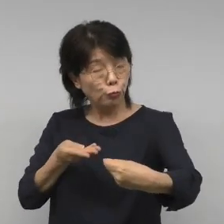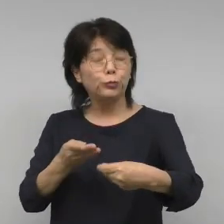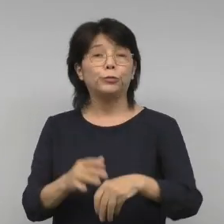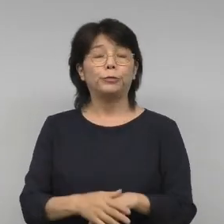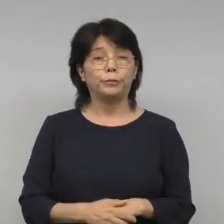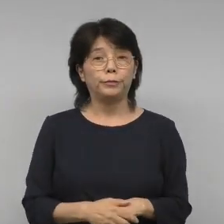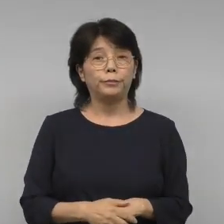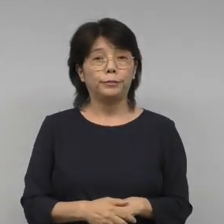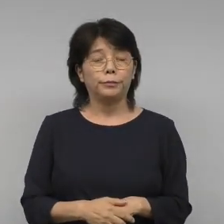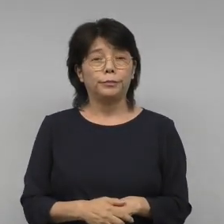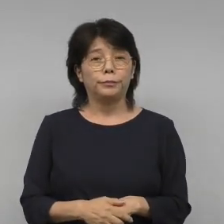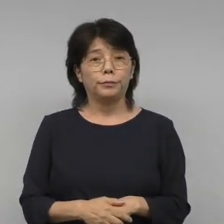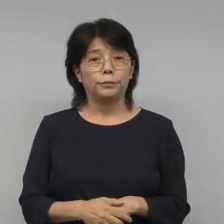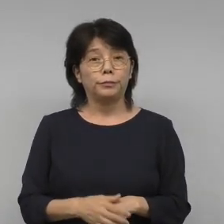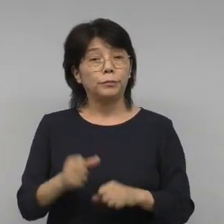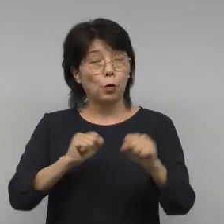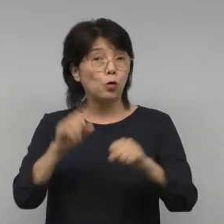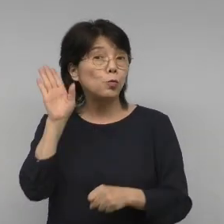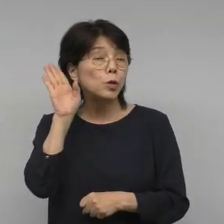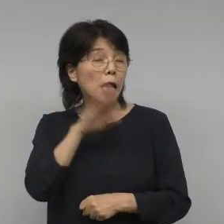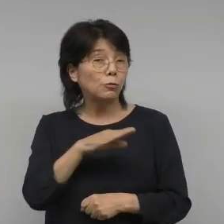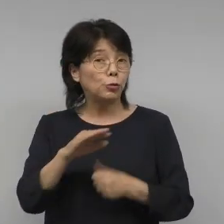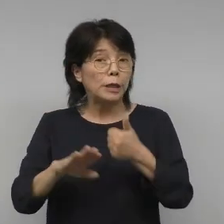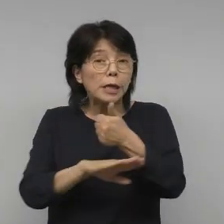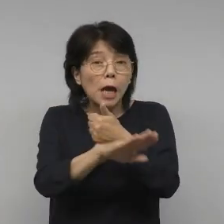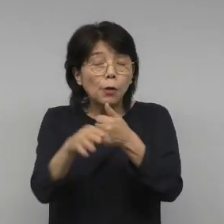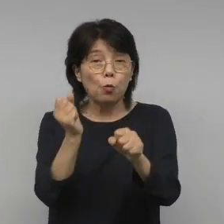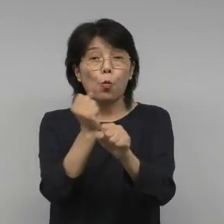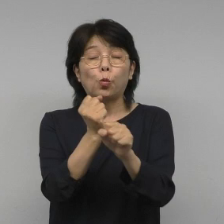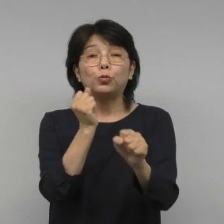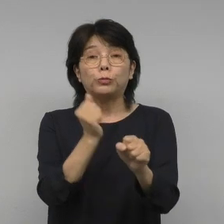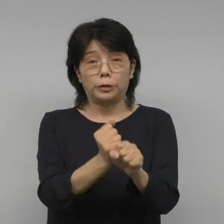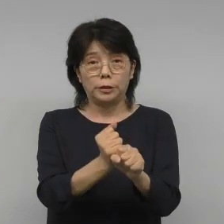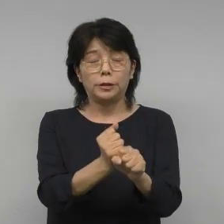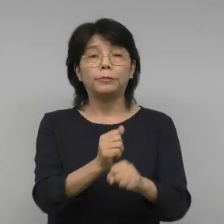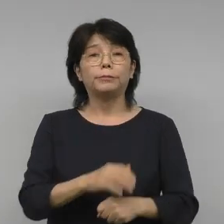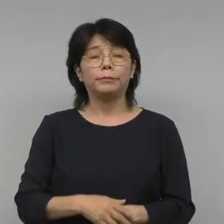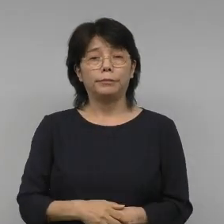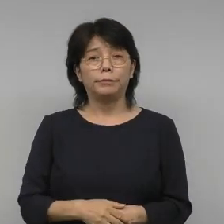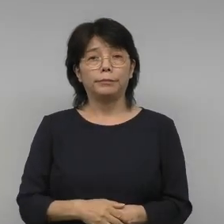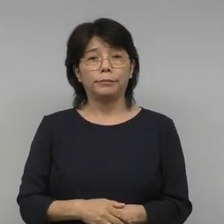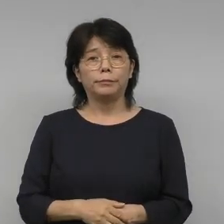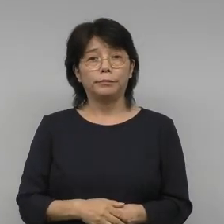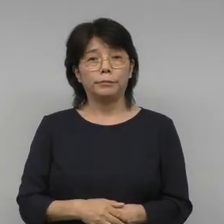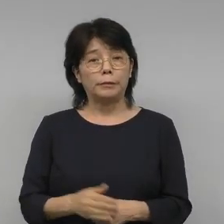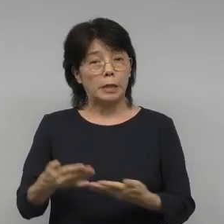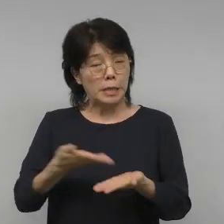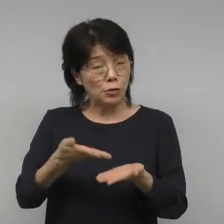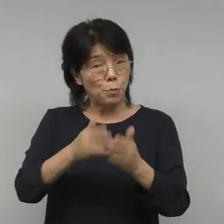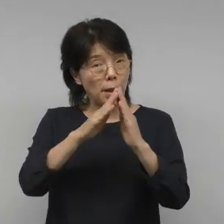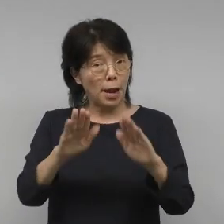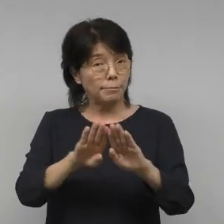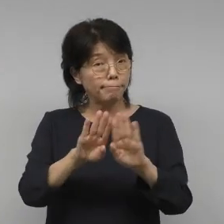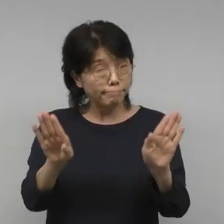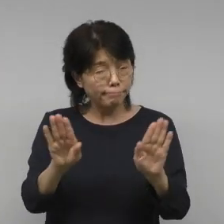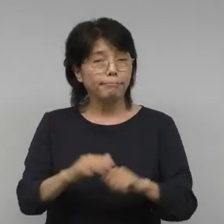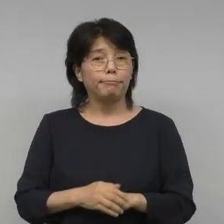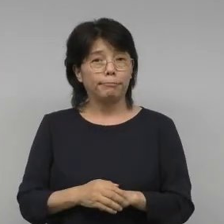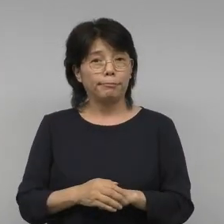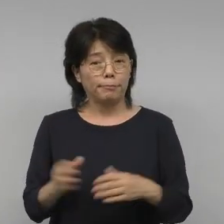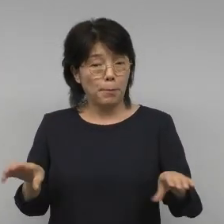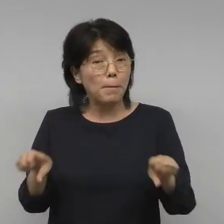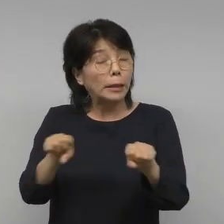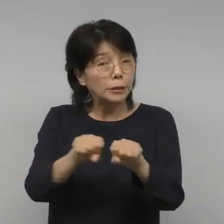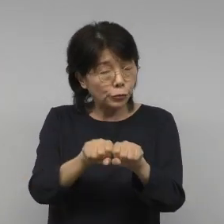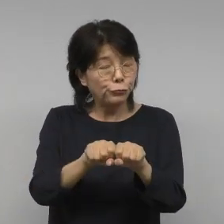それから、取り組みやすい環境づくりということでありまして、説明会の開催とか、マッチング機